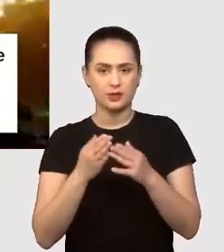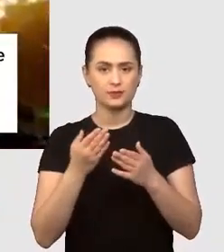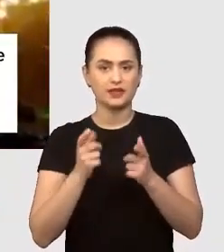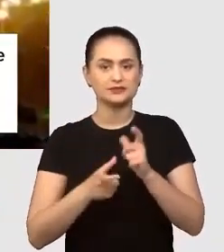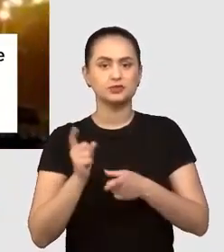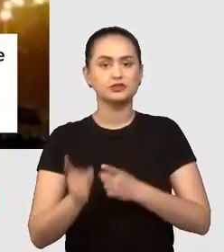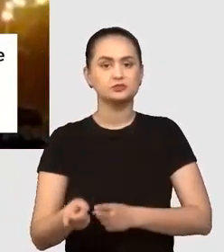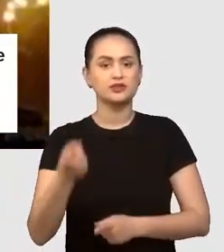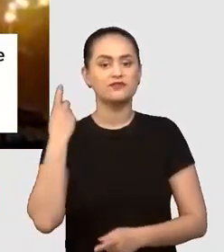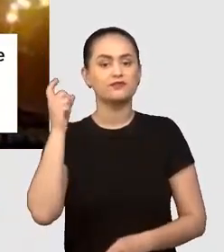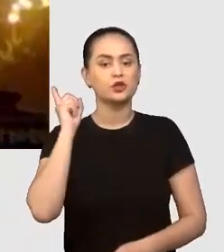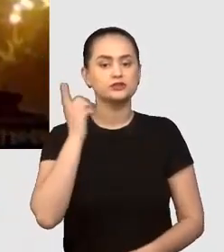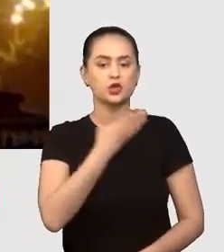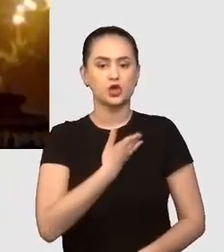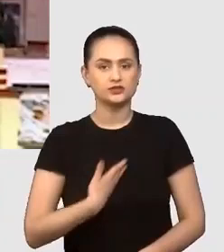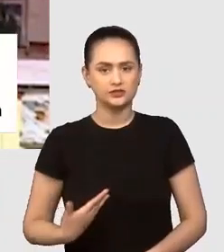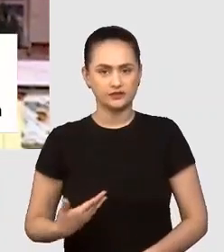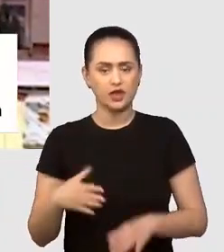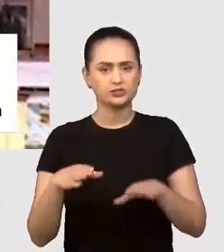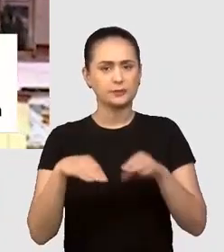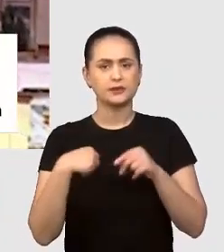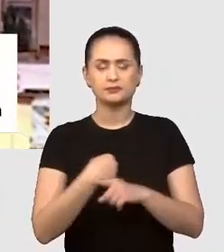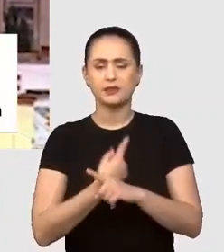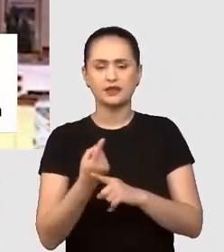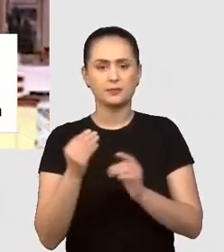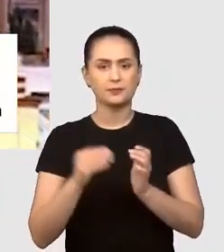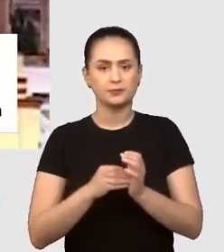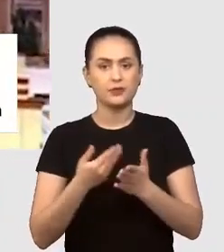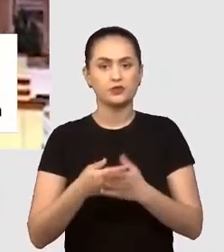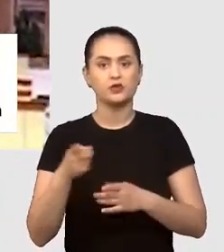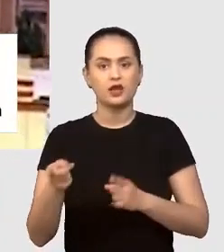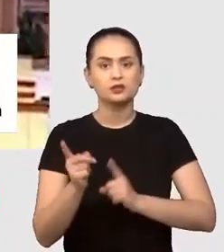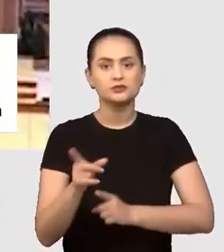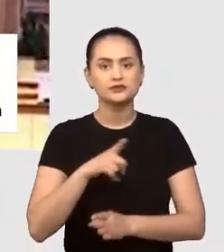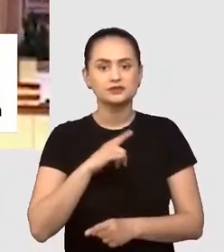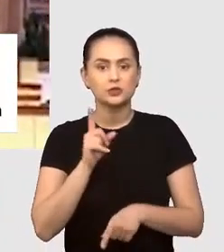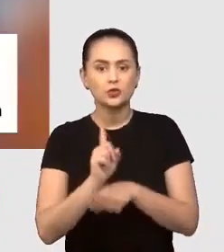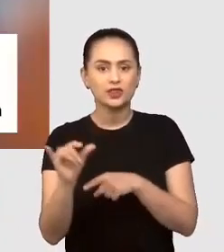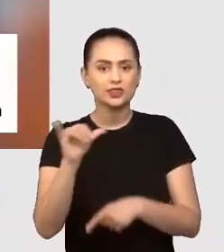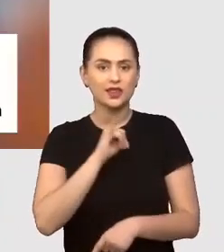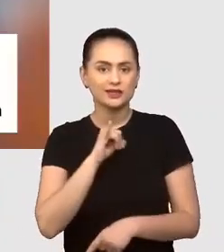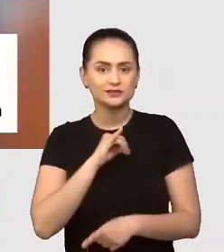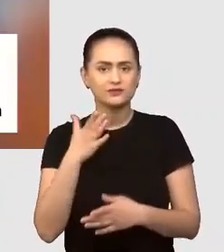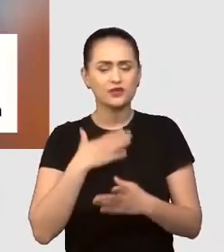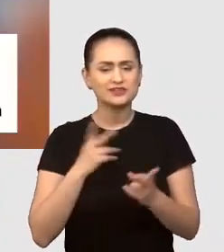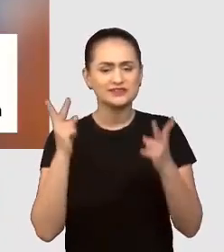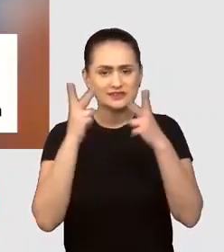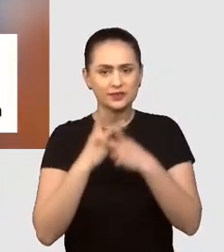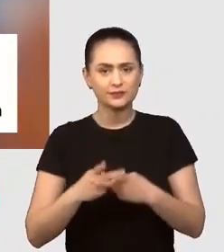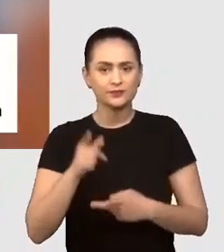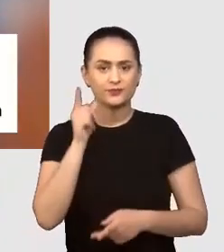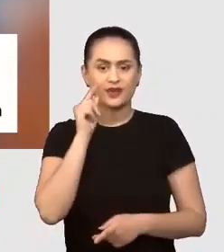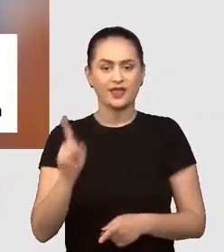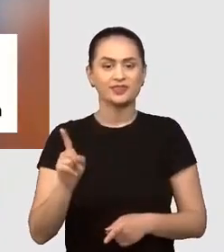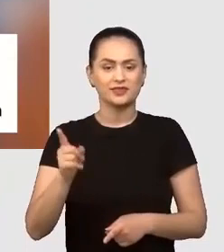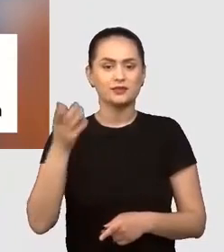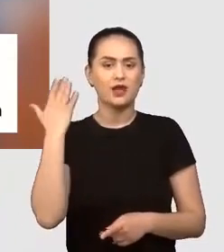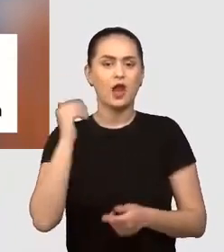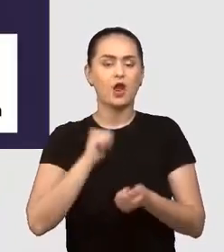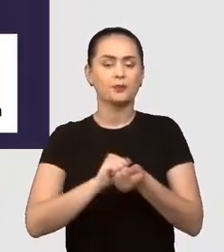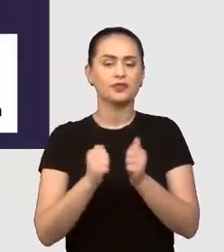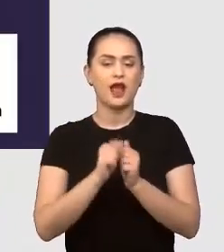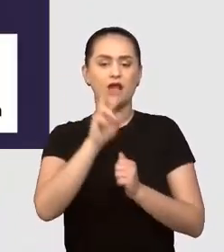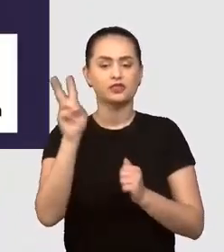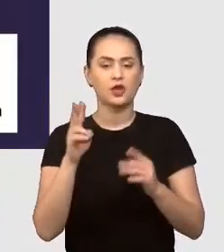despre războiul din fosta Iugoslavie. A acceptat imediat propunerea. Pentru ea, războiul era un lucru intrigant pe care voia să-l